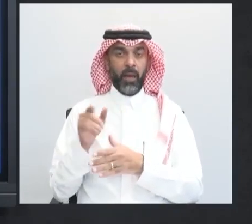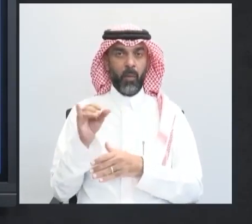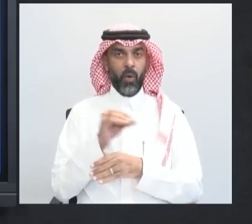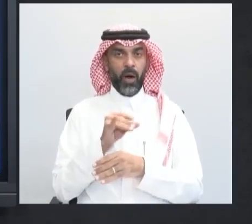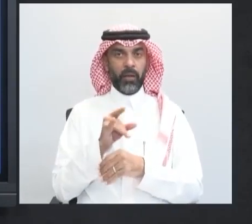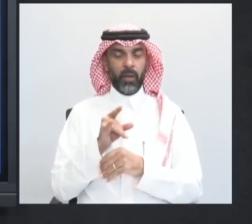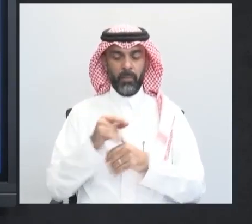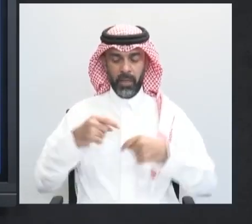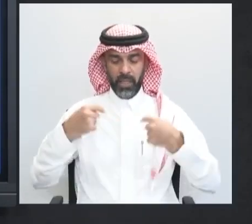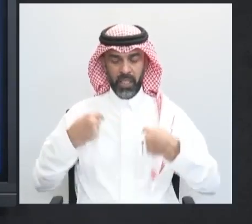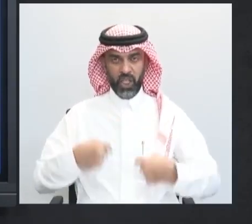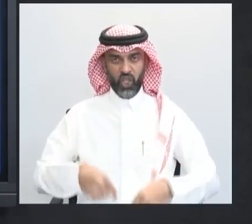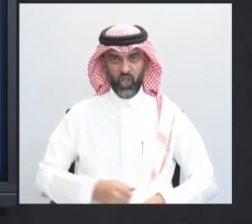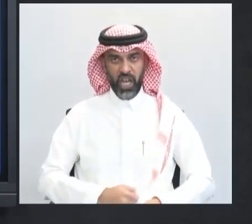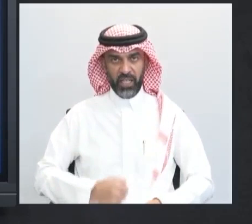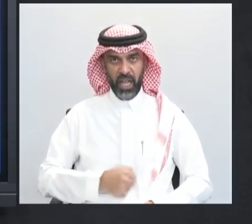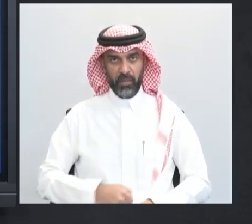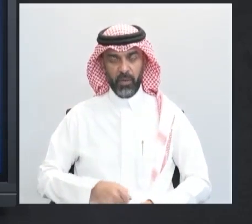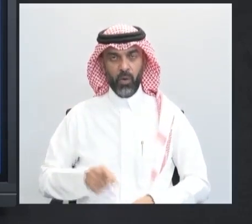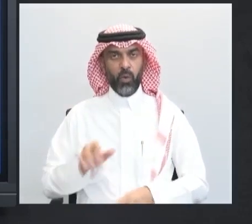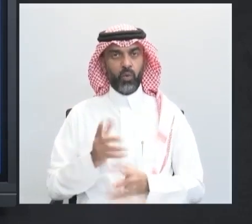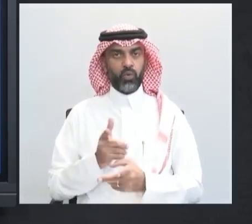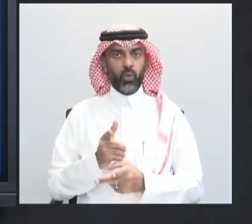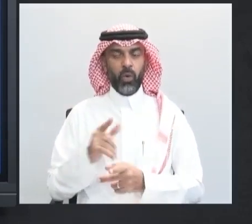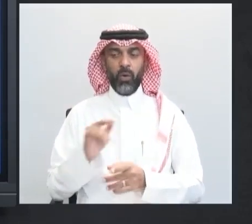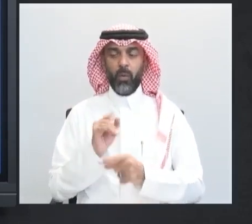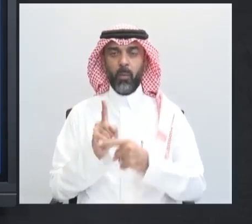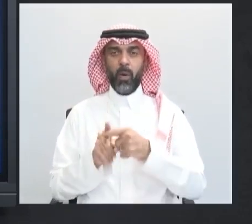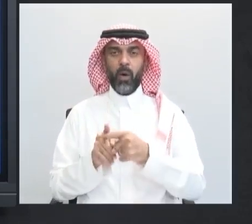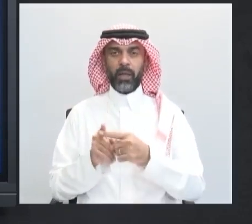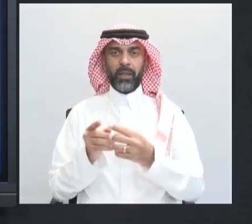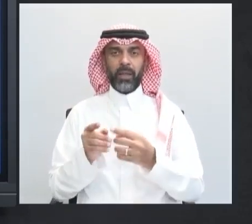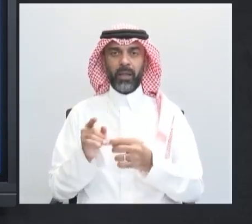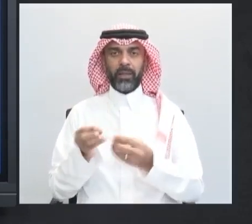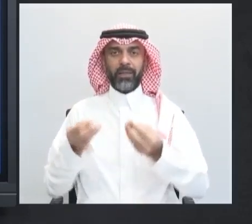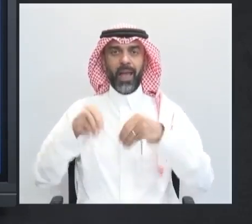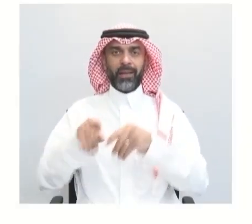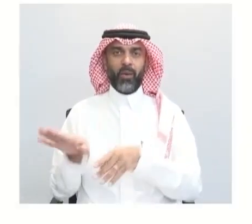التي خرجت من الجهاز الهضمي هي عباره عن مواد زائده عن حاجه